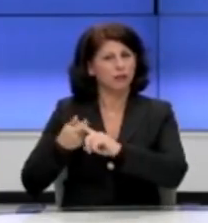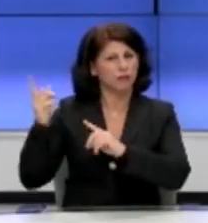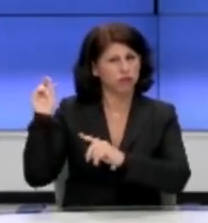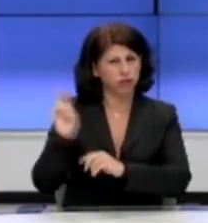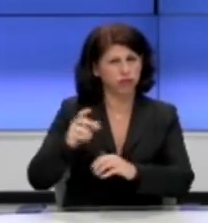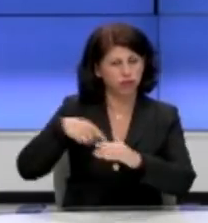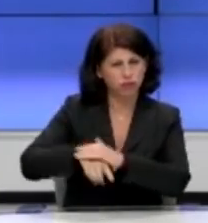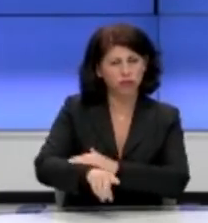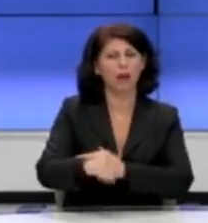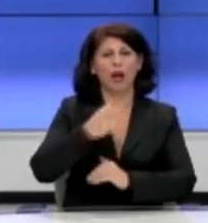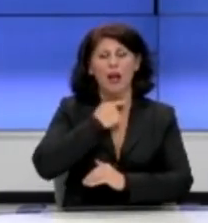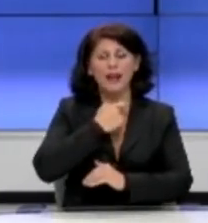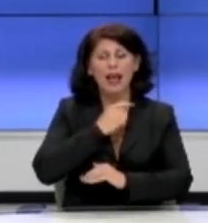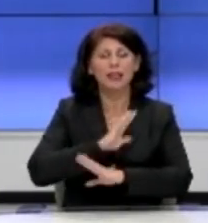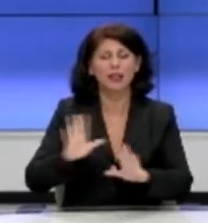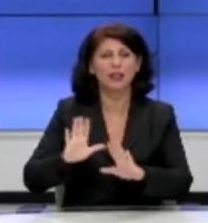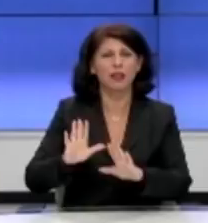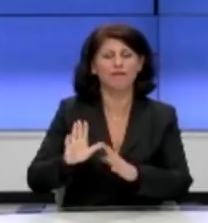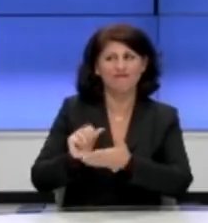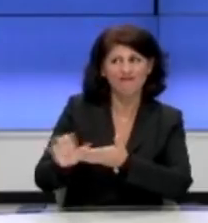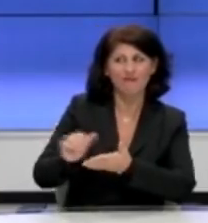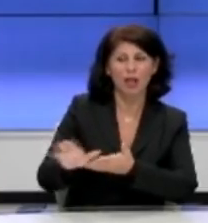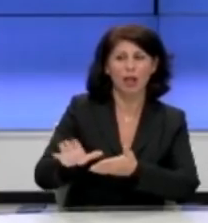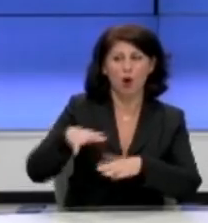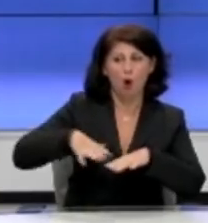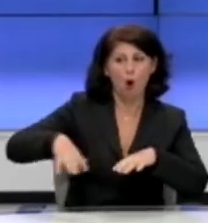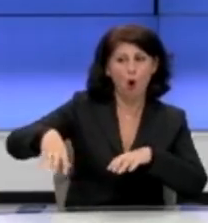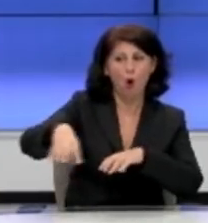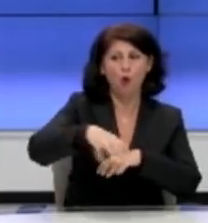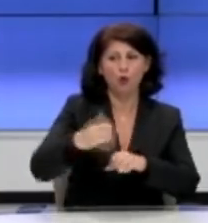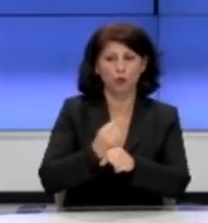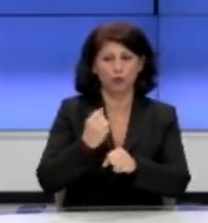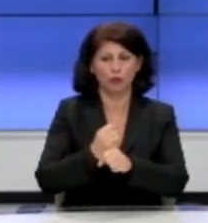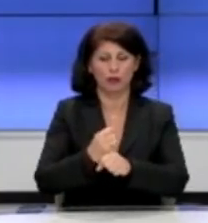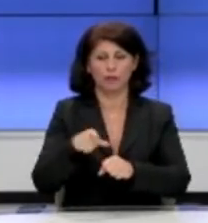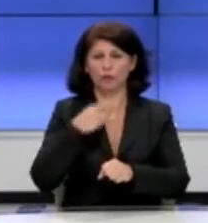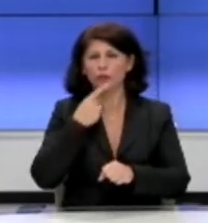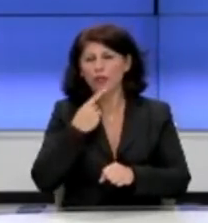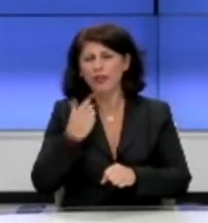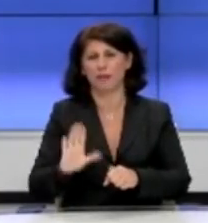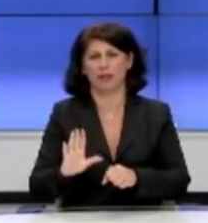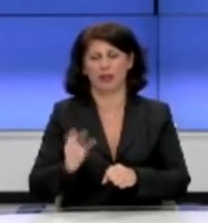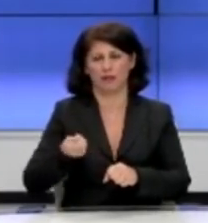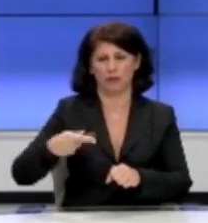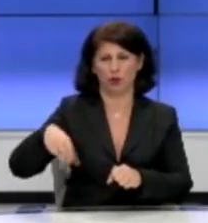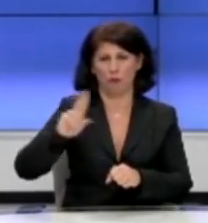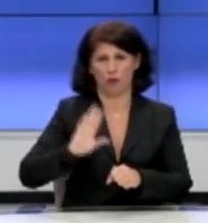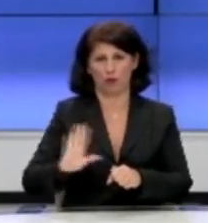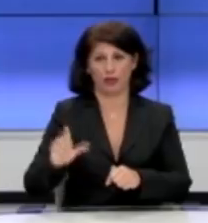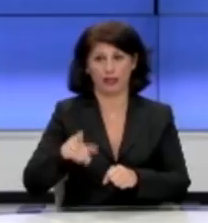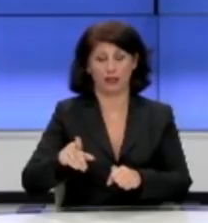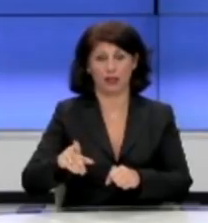ανάγκη αποσυμφόρησης, αφορούσαν τους χώρους δουλειάς για τους οποίους δεν μιλάνε οι περισσότεροι, γιατί